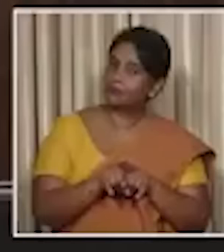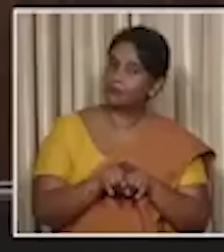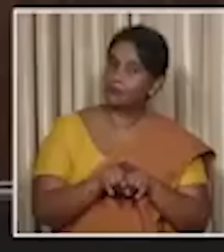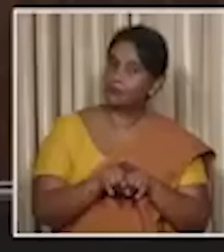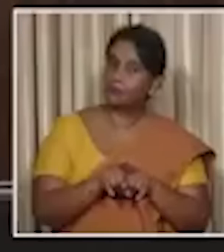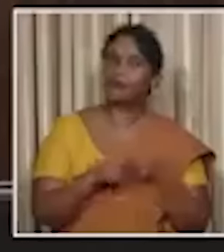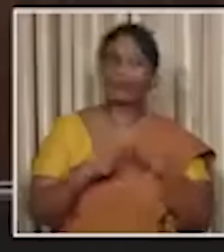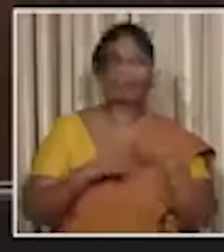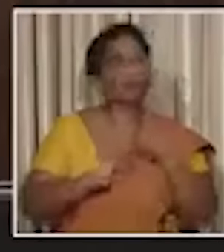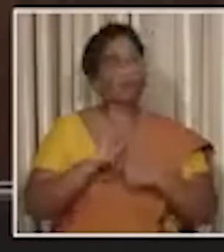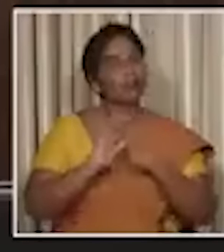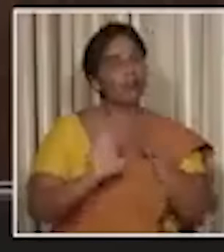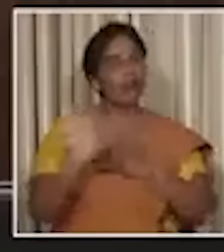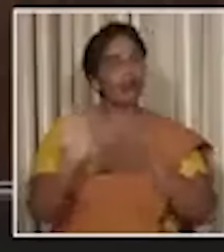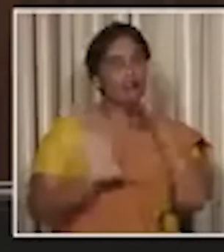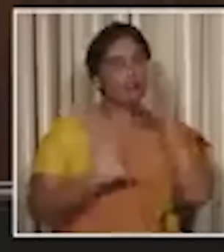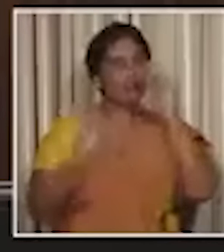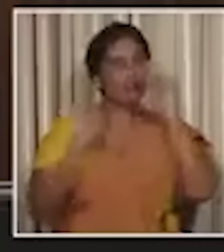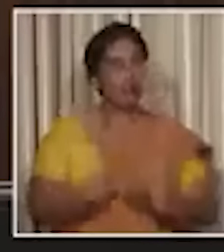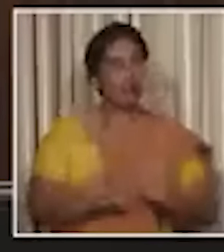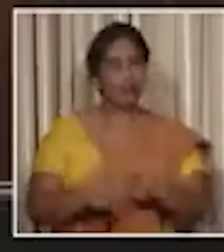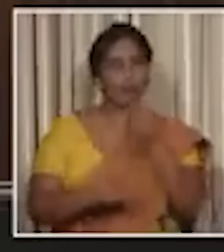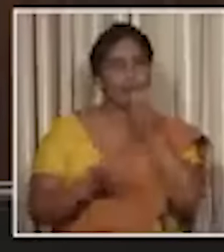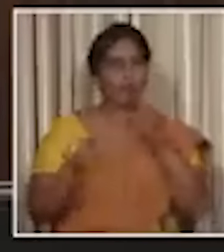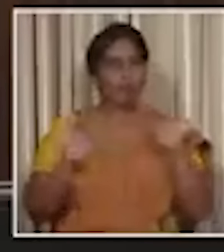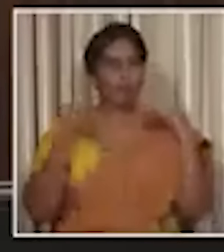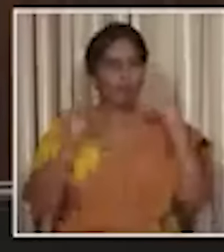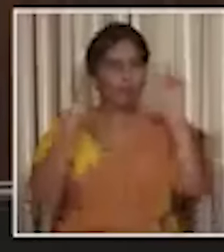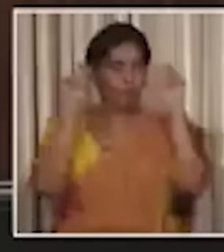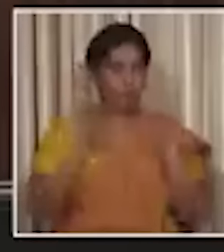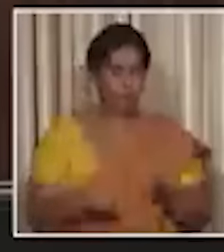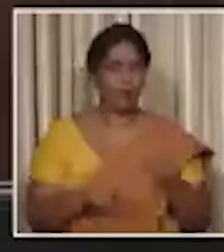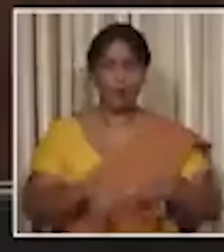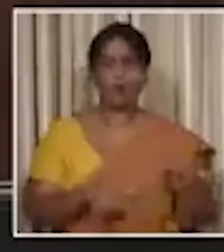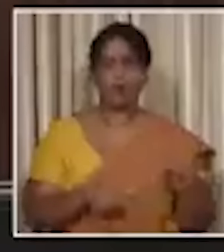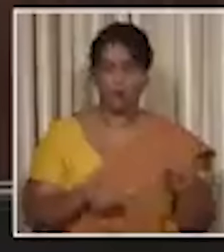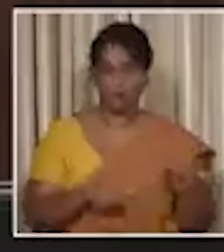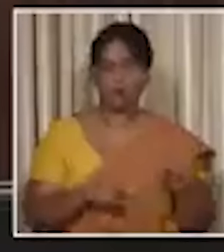வேண்டும். குரோதத்தை குரோதத்தினால் களைய முடியாது, அதற்கு அன்பை செலுத்த வேண்டும். நன்றி.